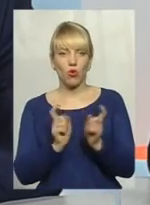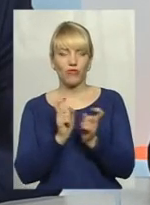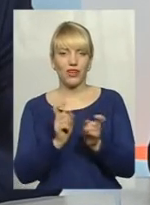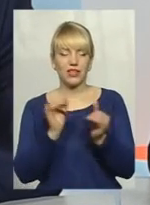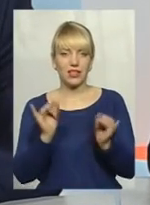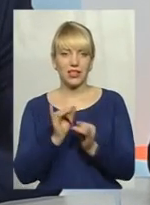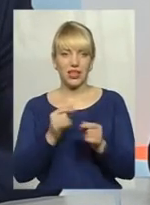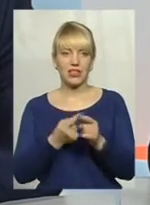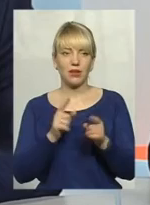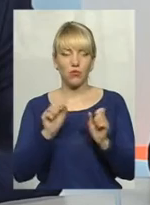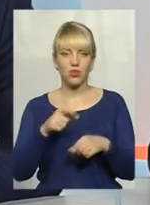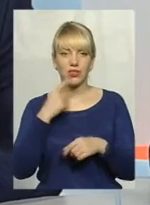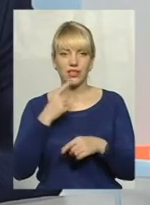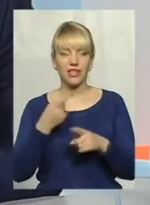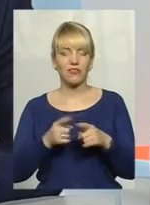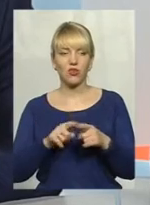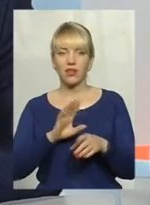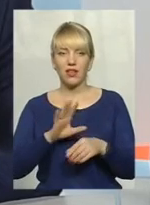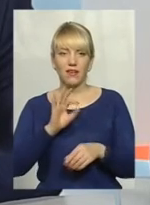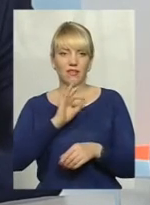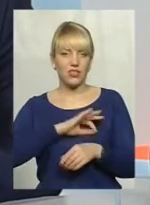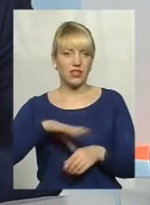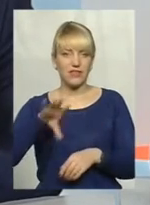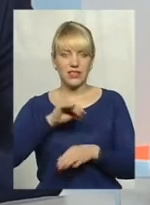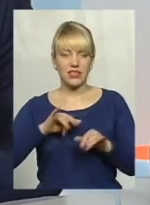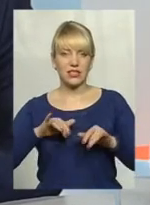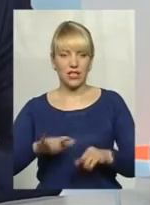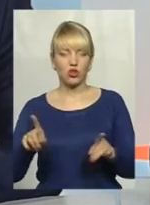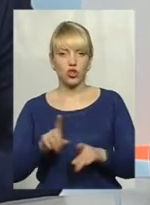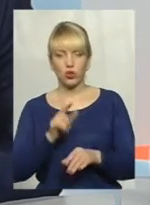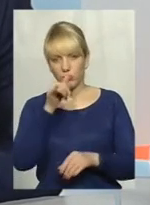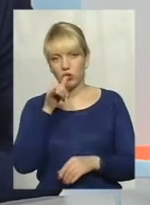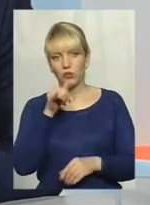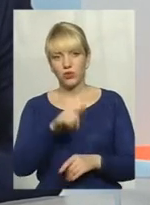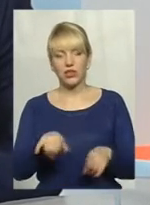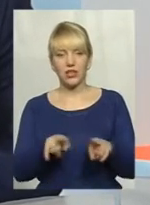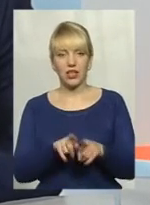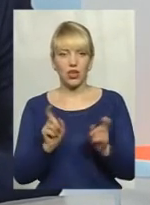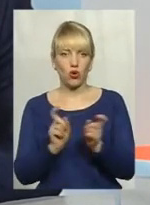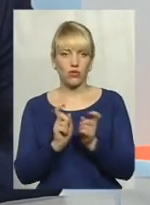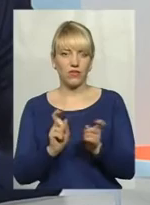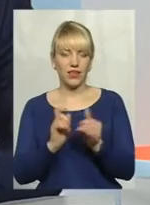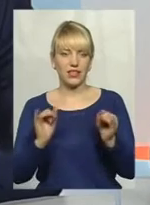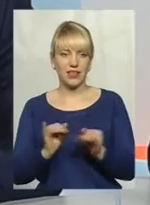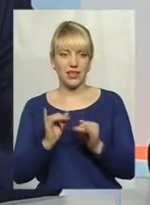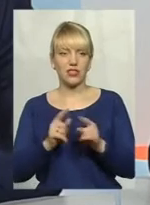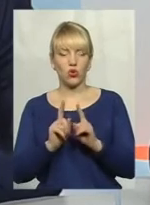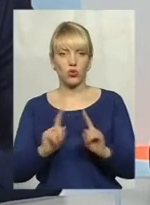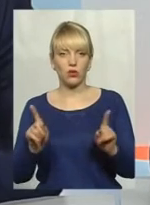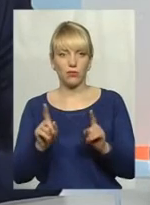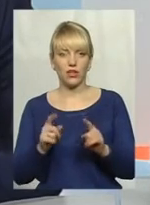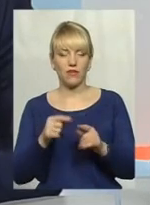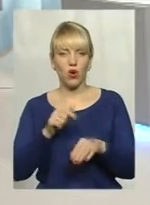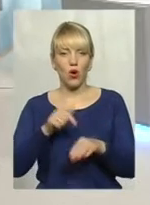десь можна казати, що вона не вжила всіх необхідних заходів, щоб не допустити такий конфлікт інтересів. І особливо гостро